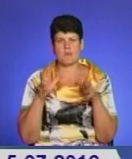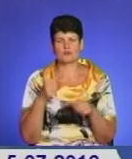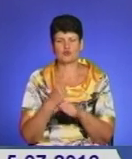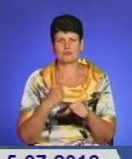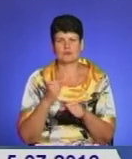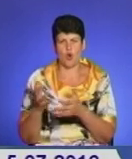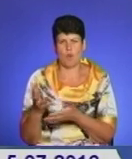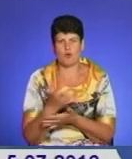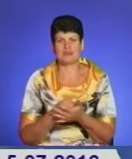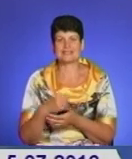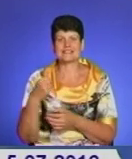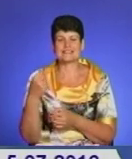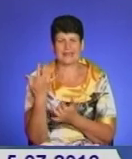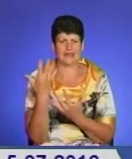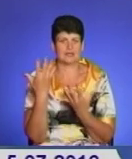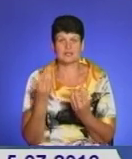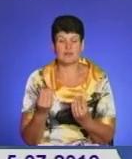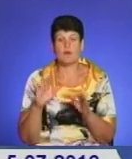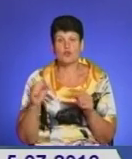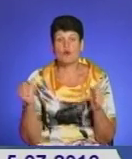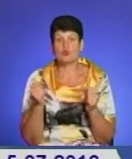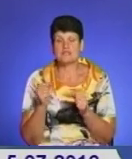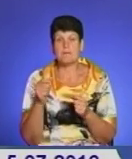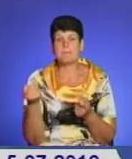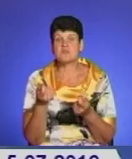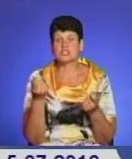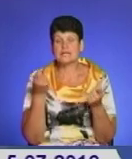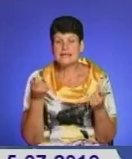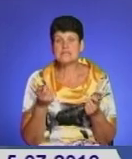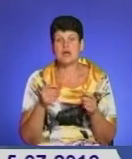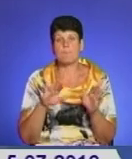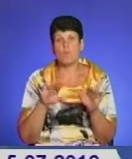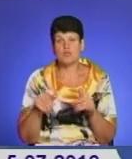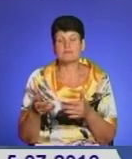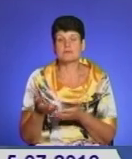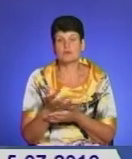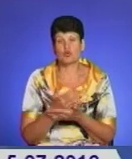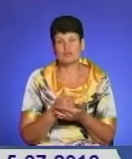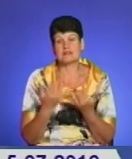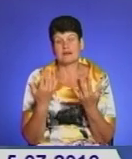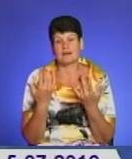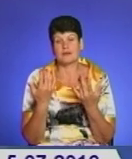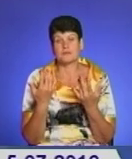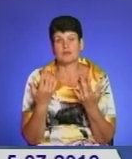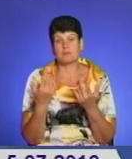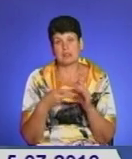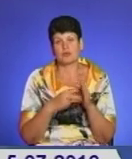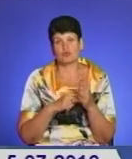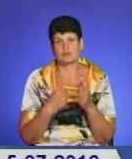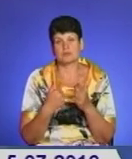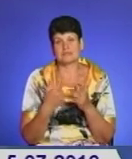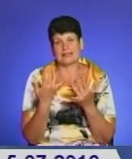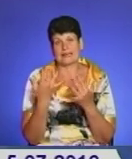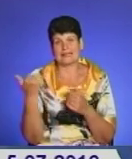днів. Далі перейдуть до збору озимої пшениці. За сприятливих погодних умов зібрати увесь урожай в Заліщицькому районі планують за